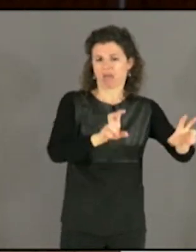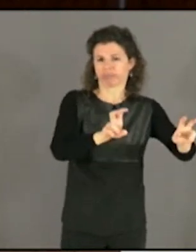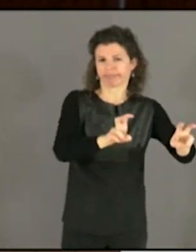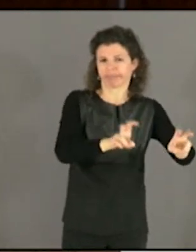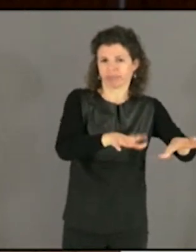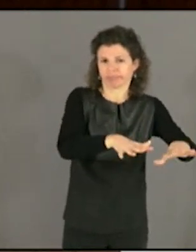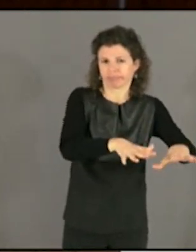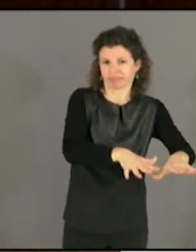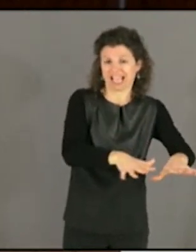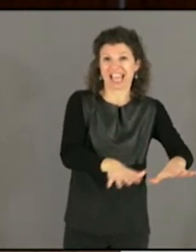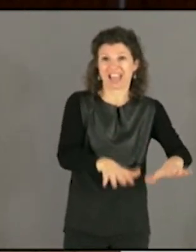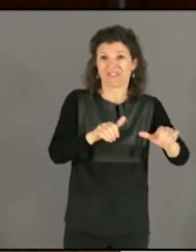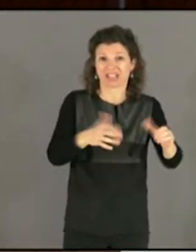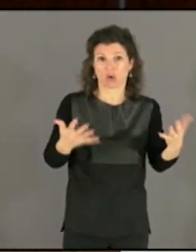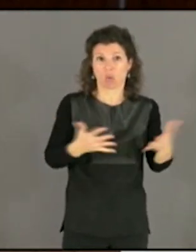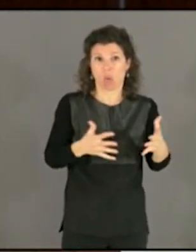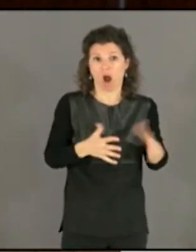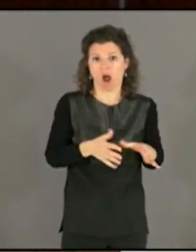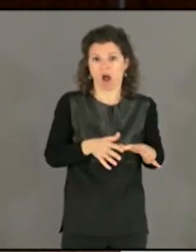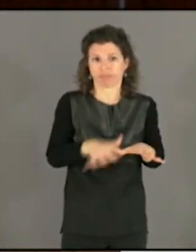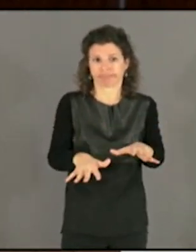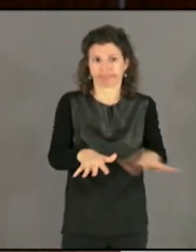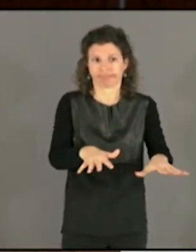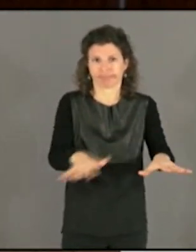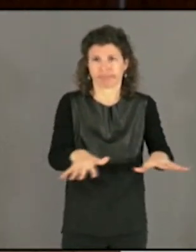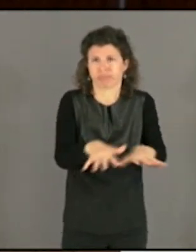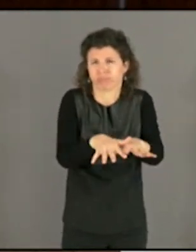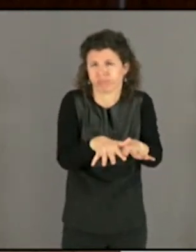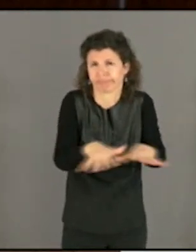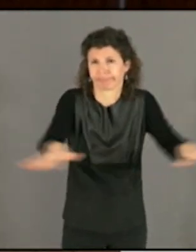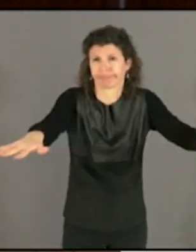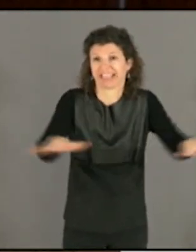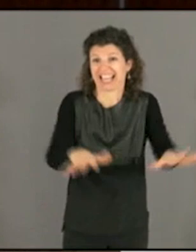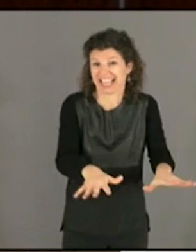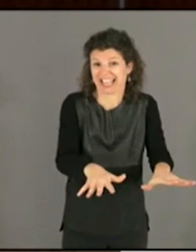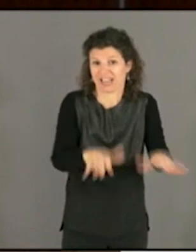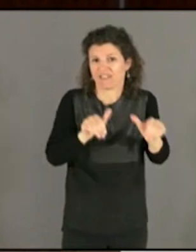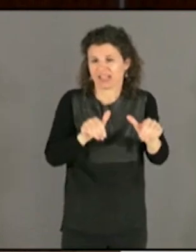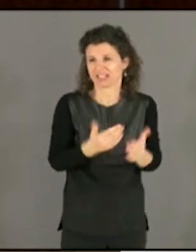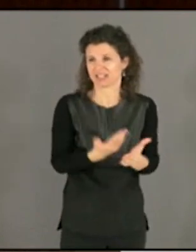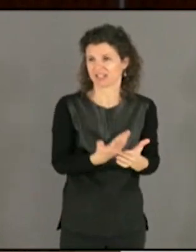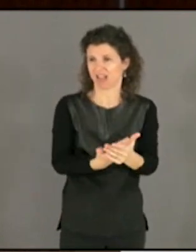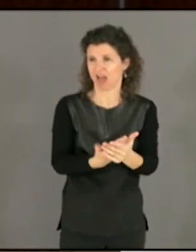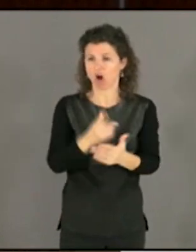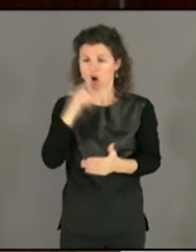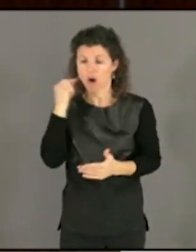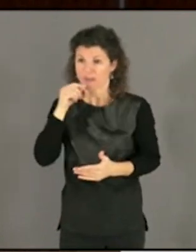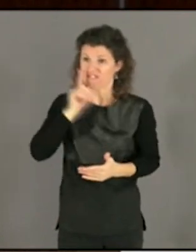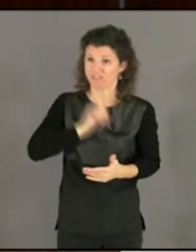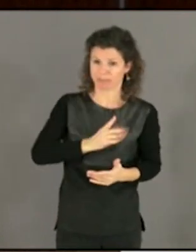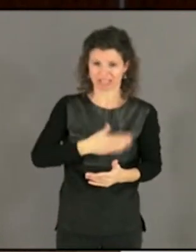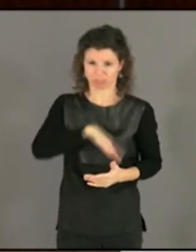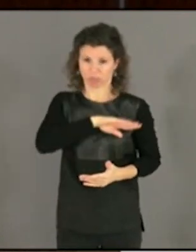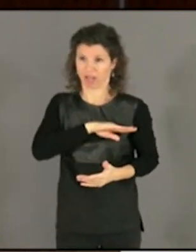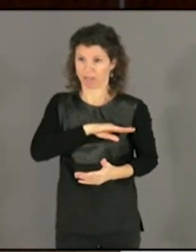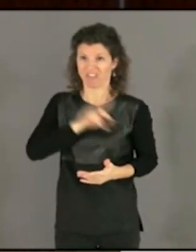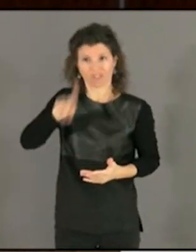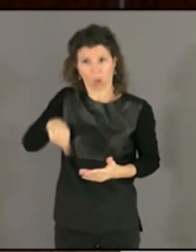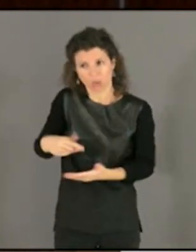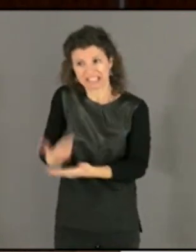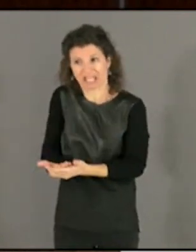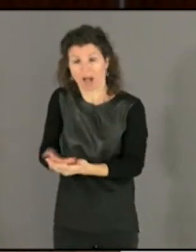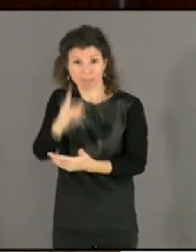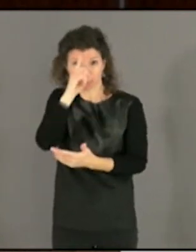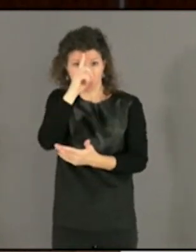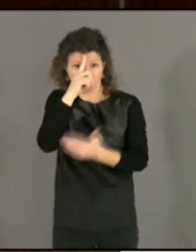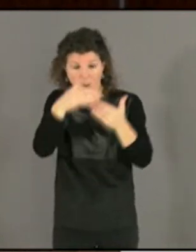notre mission à tous, d'hommes et de femmes responsables, car le pire peut être encore devant nous.